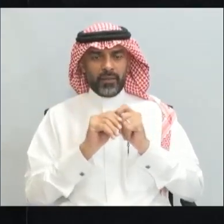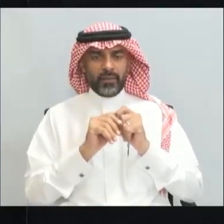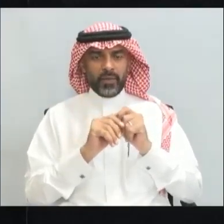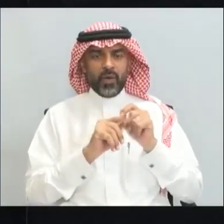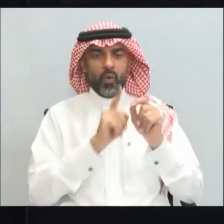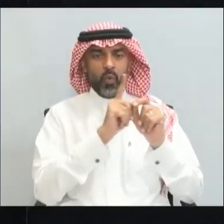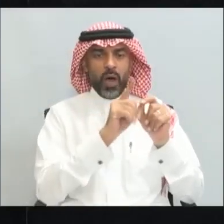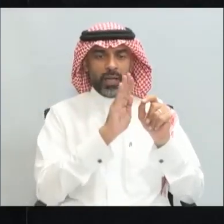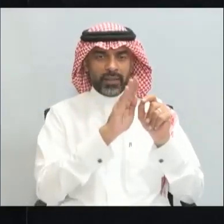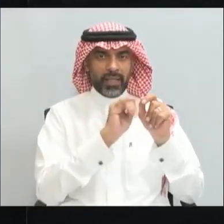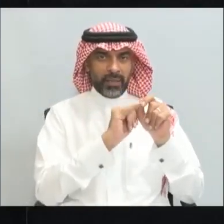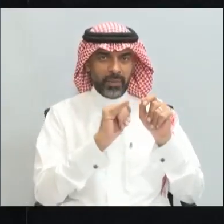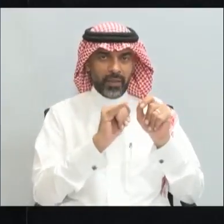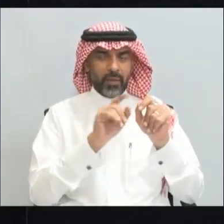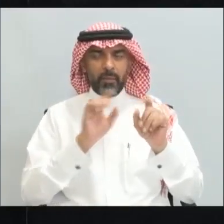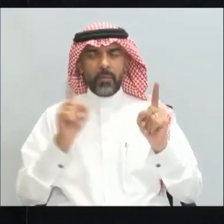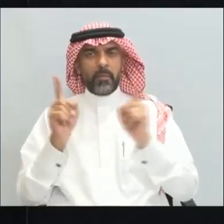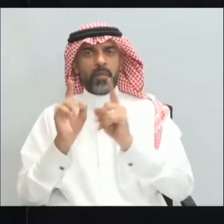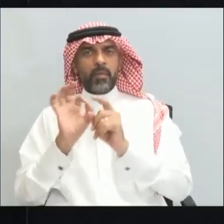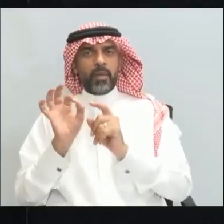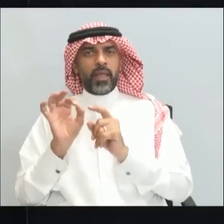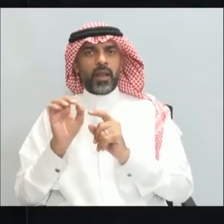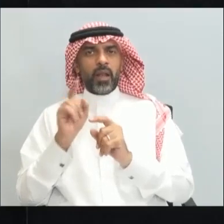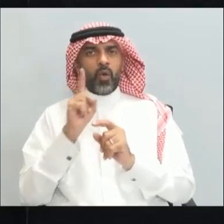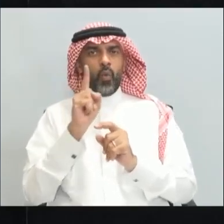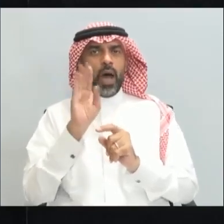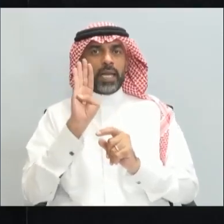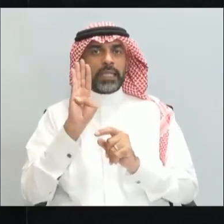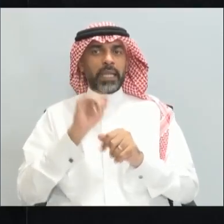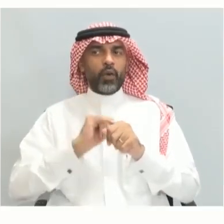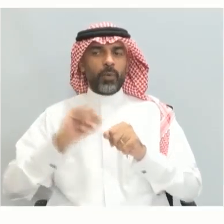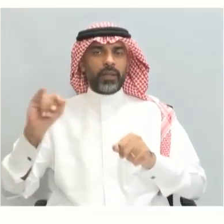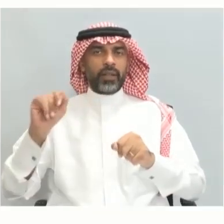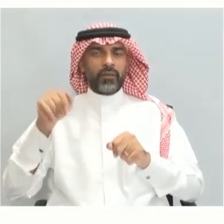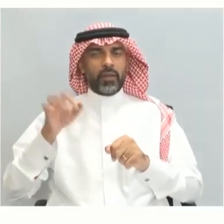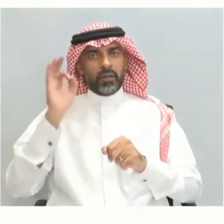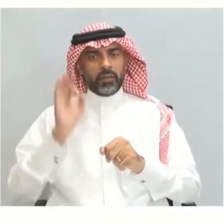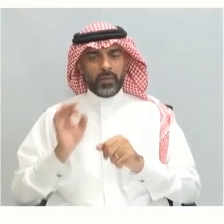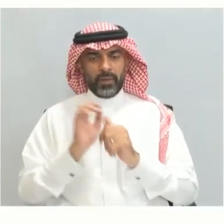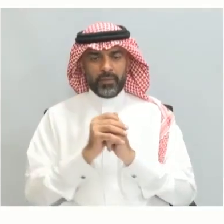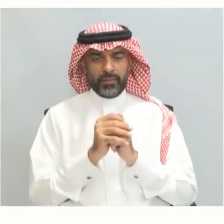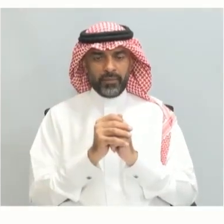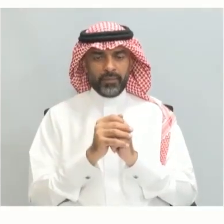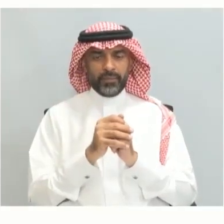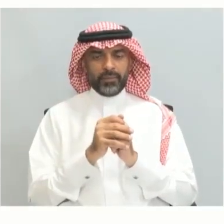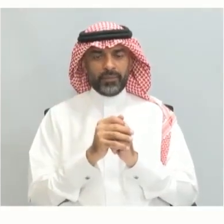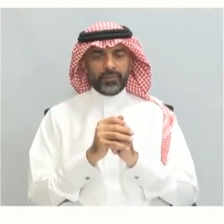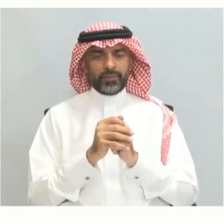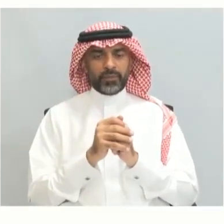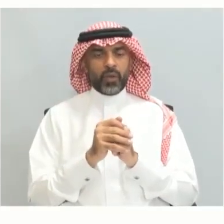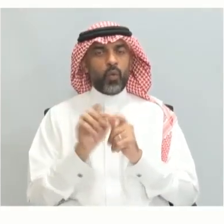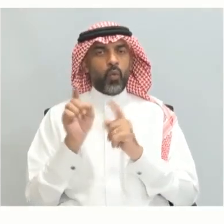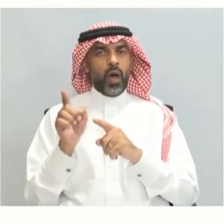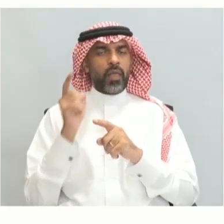سم يقابله 1 كيلو على الطبيعه ابنائي وبناتي الطلاب وهذا